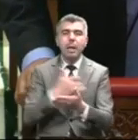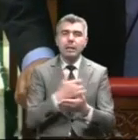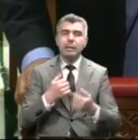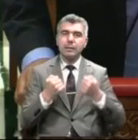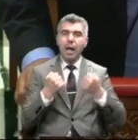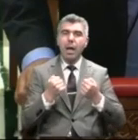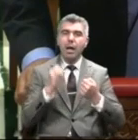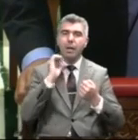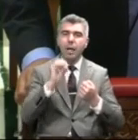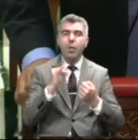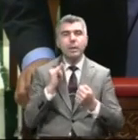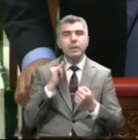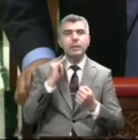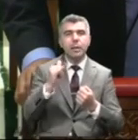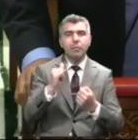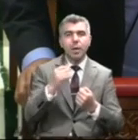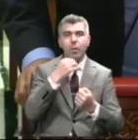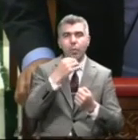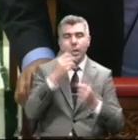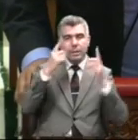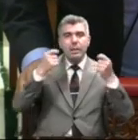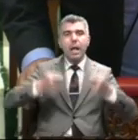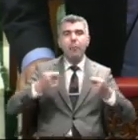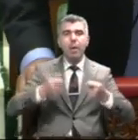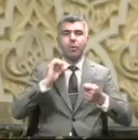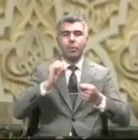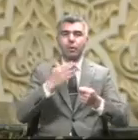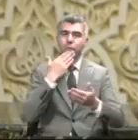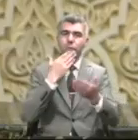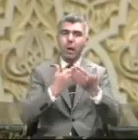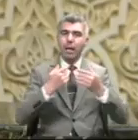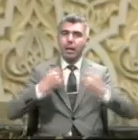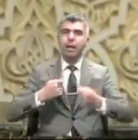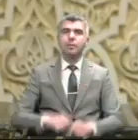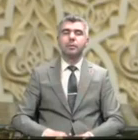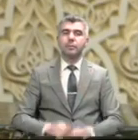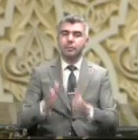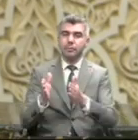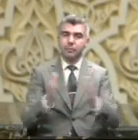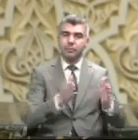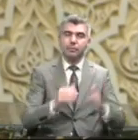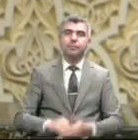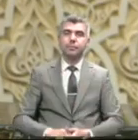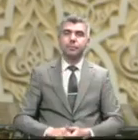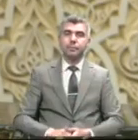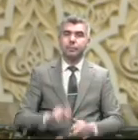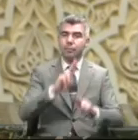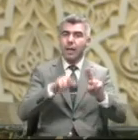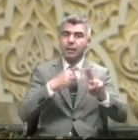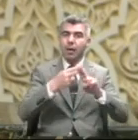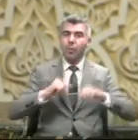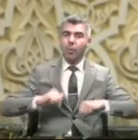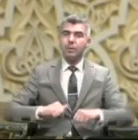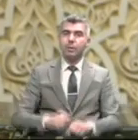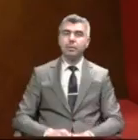والعافيه بحول الله السلام عليكم شكرا شكرا السيد عندكم شي رد على